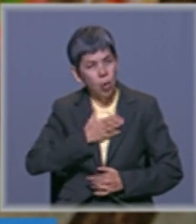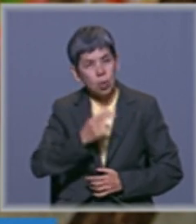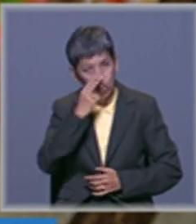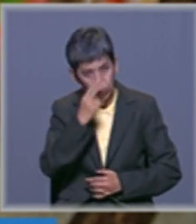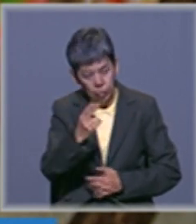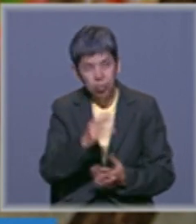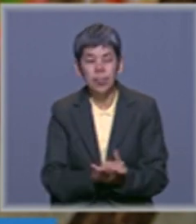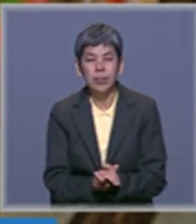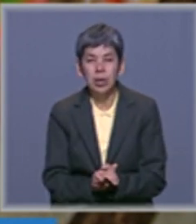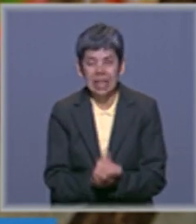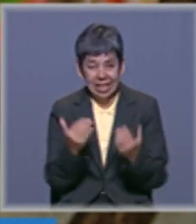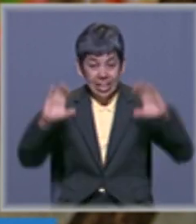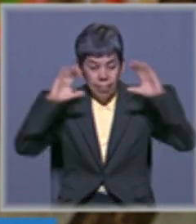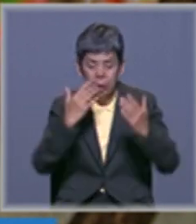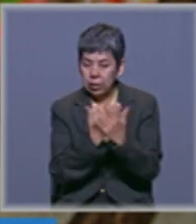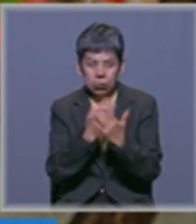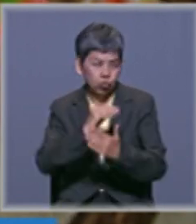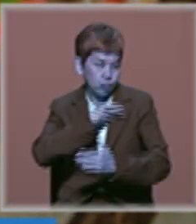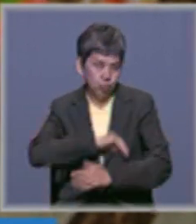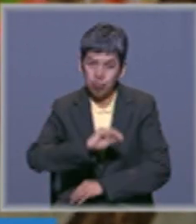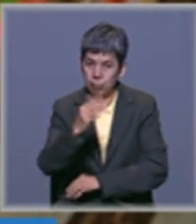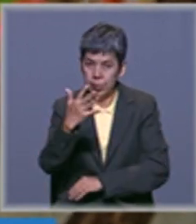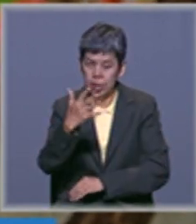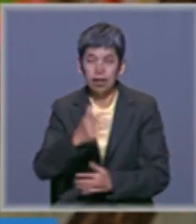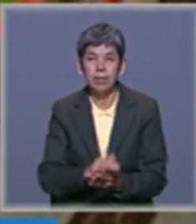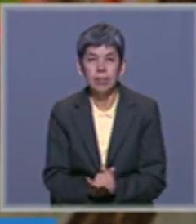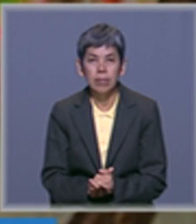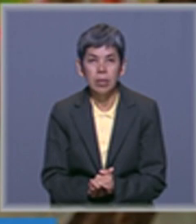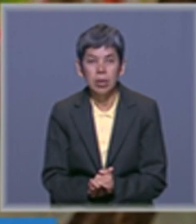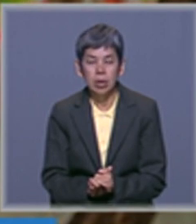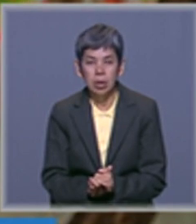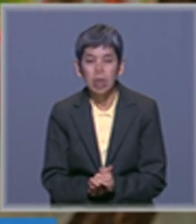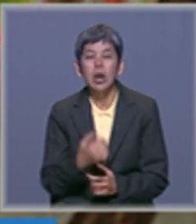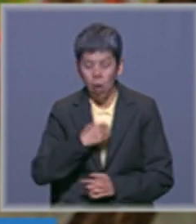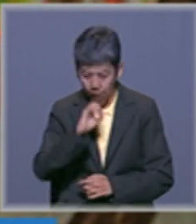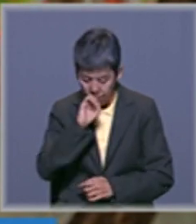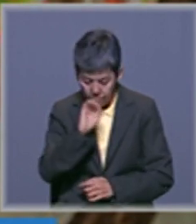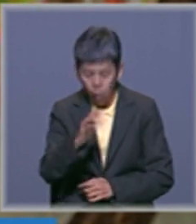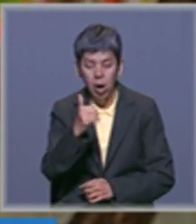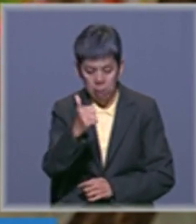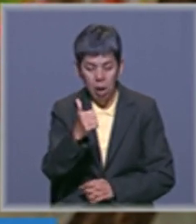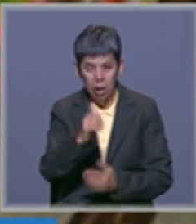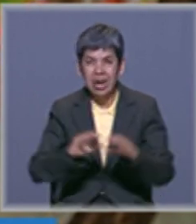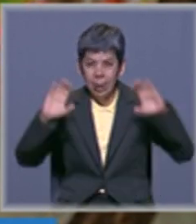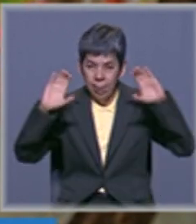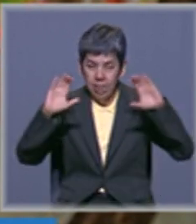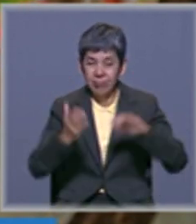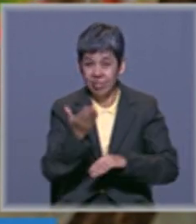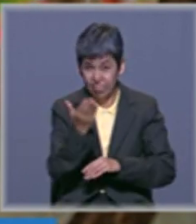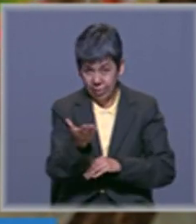ว่ารัฐบาลนี้ไม่โกงยืดอกพูดได้เลยว่ารัฐบาล